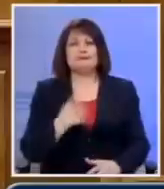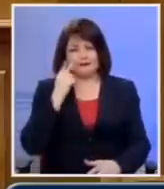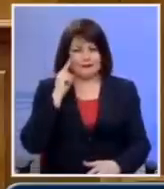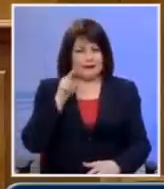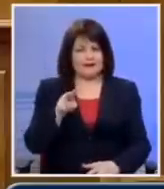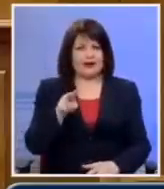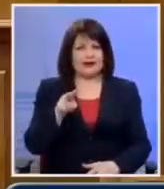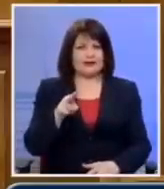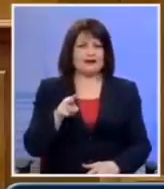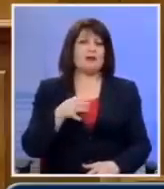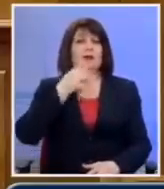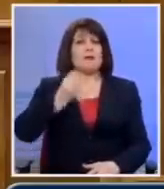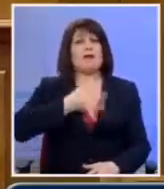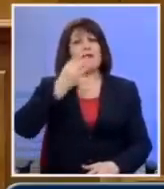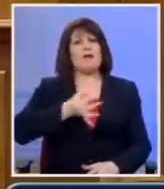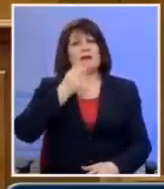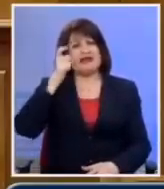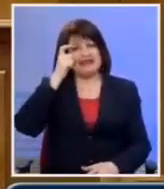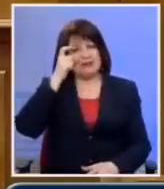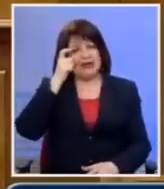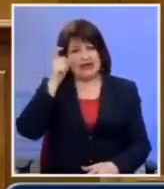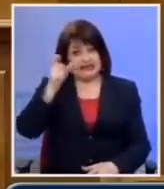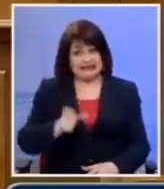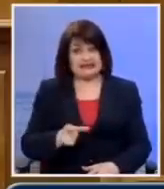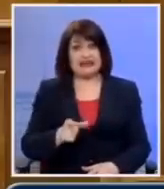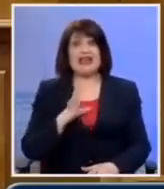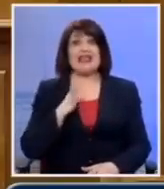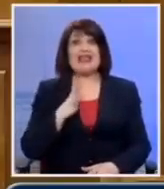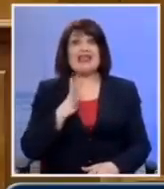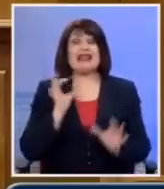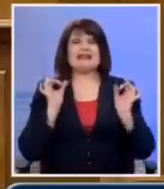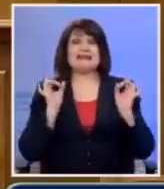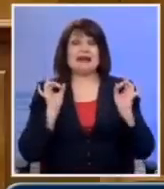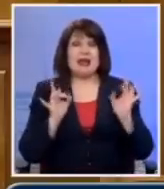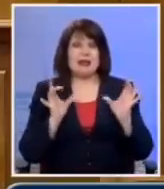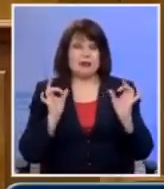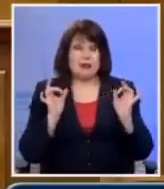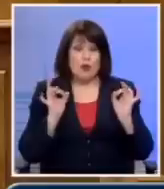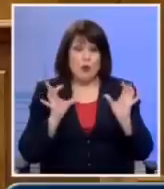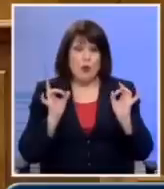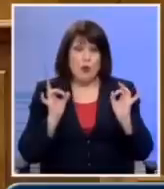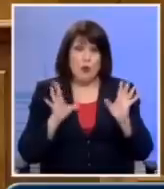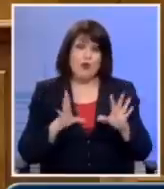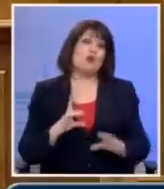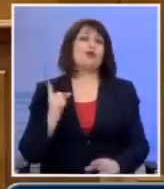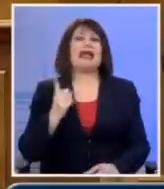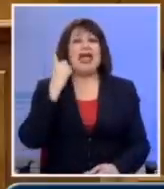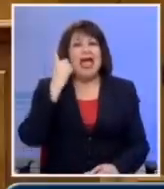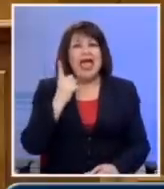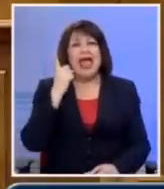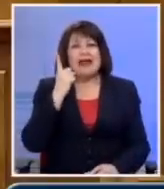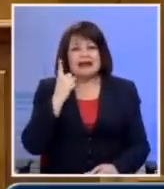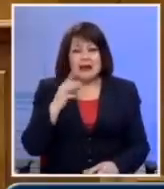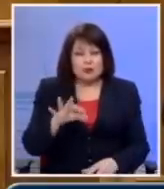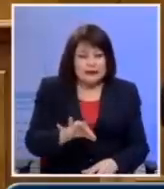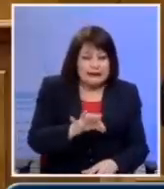από την αγόρευσή σας, κύριε Σαμαρά, ουδόλως θέλετε, ουδόλως επιθυμείτε ούτε ένα χαρτάκι να σηκώσουμε,